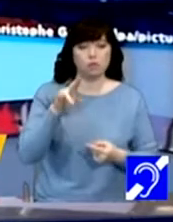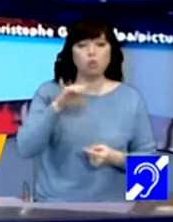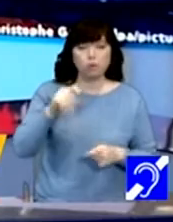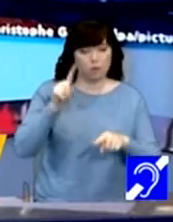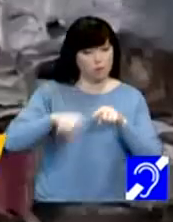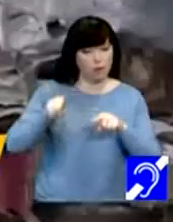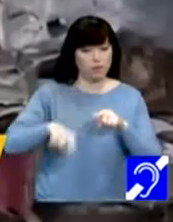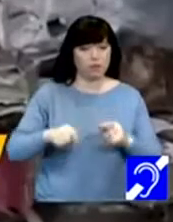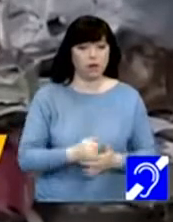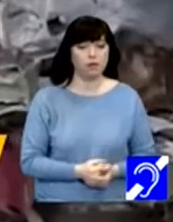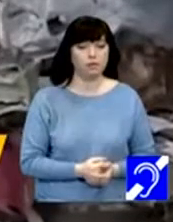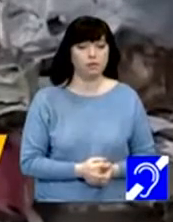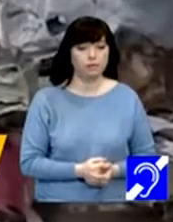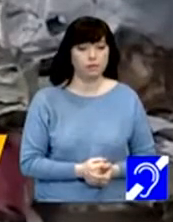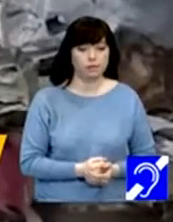repede.